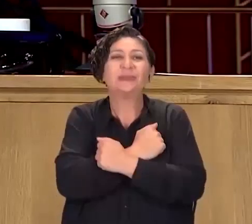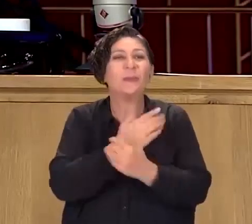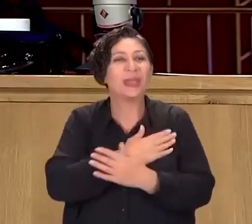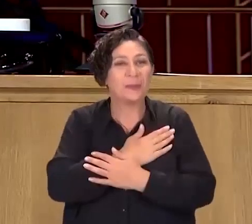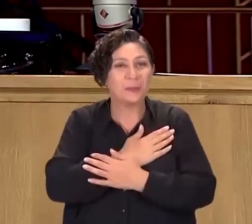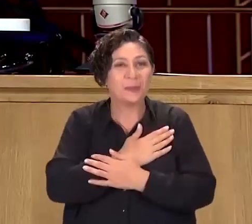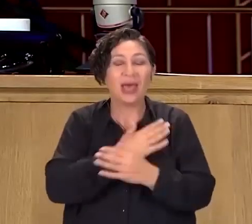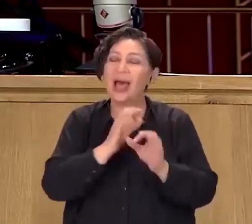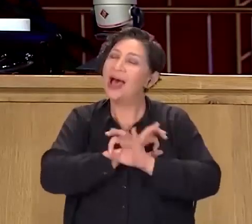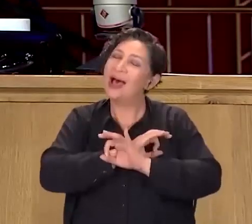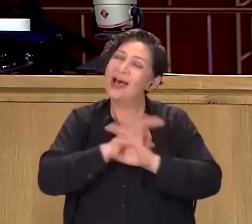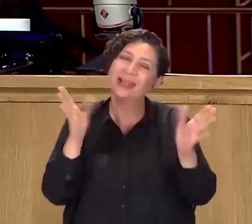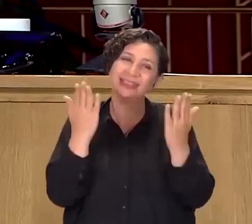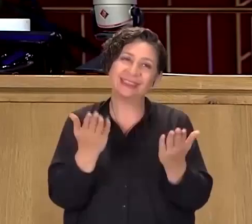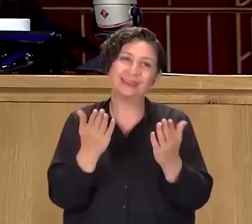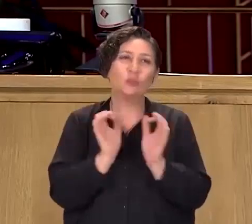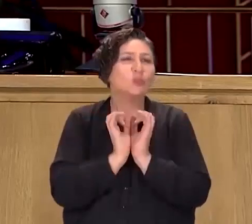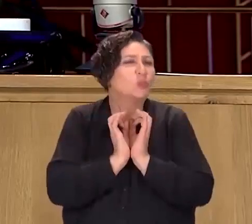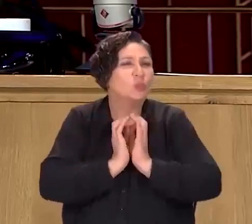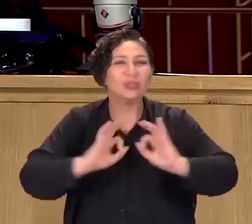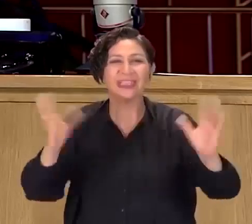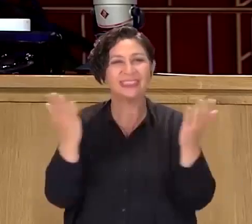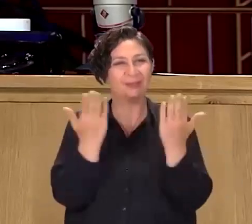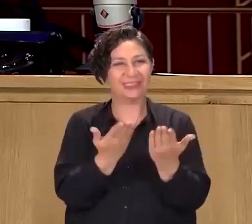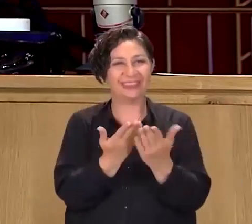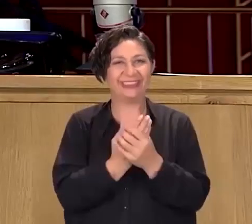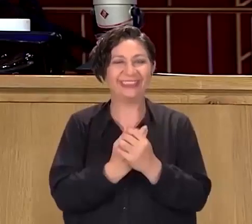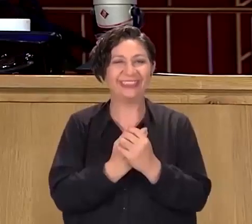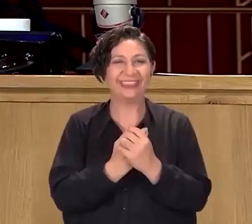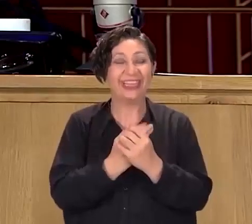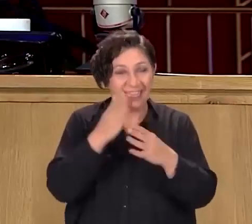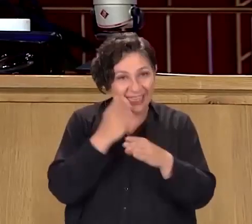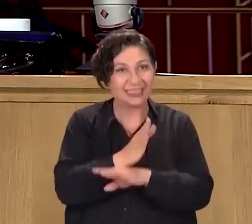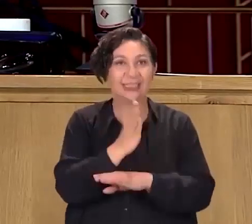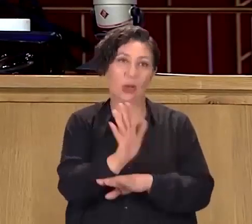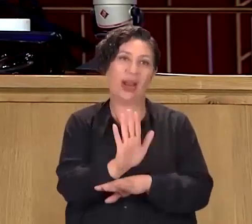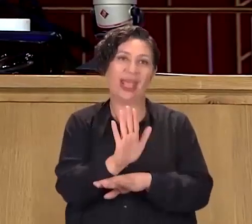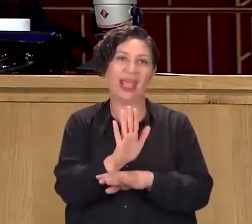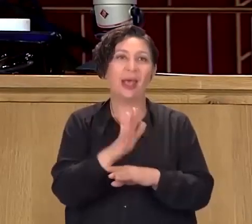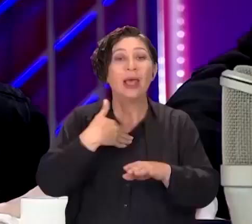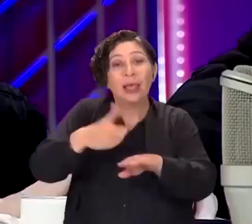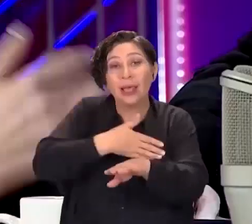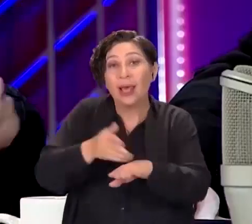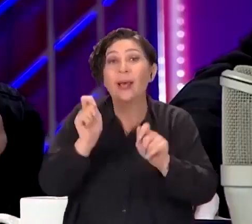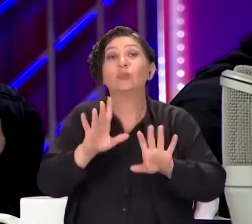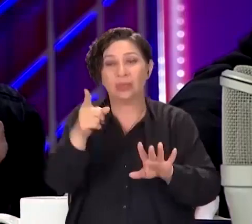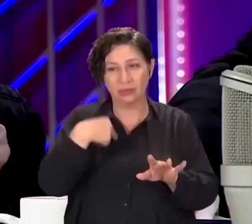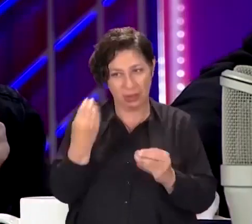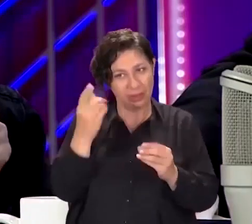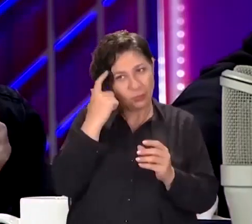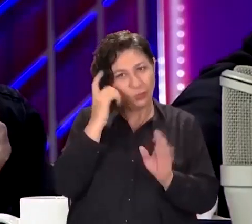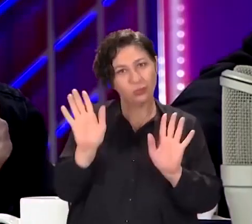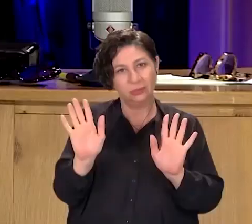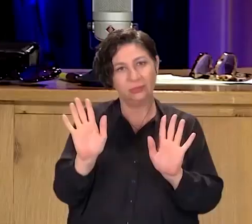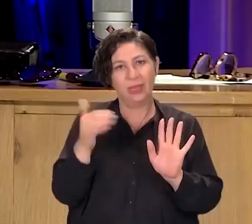benim, harikasın, muhteşemsin. Gerçekten öyle. Ya, yapmıyorum. Biliyorum, sen beni iyi